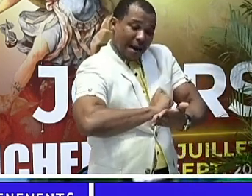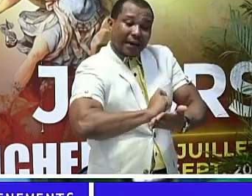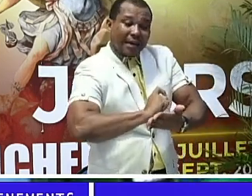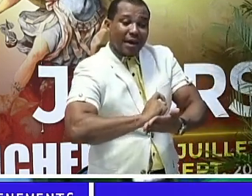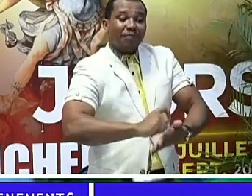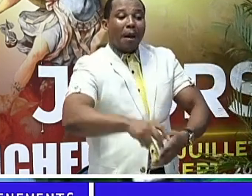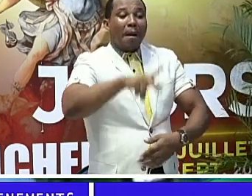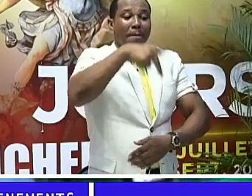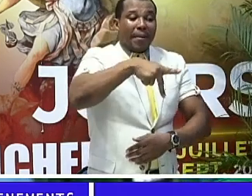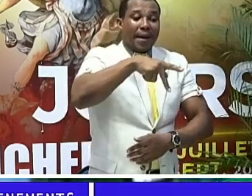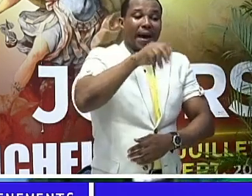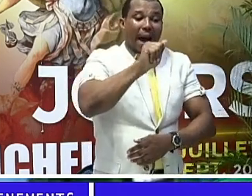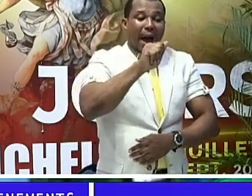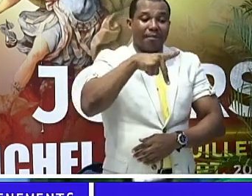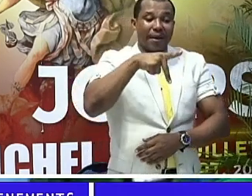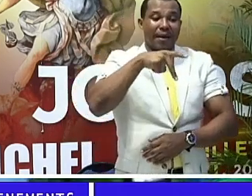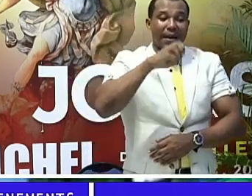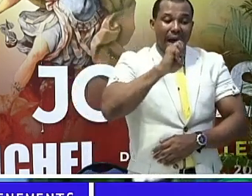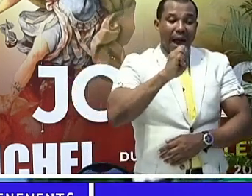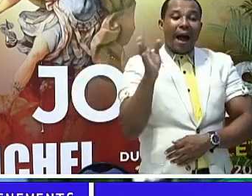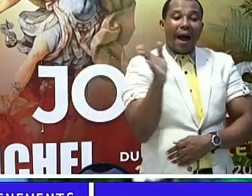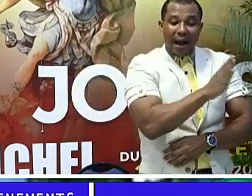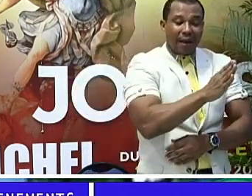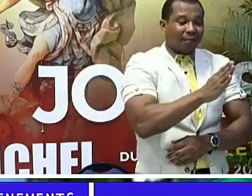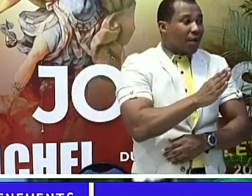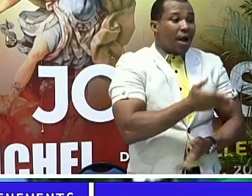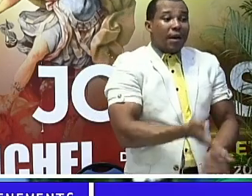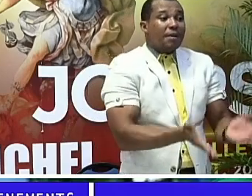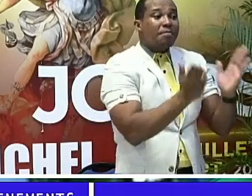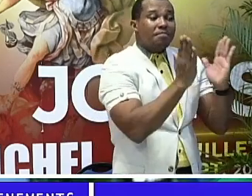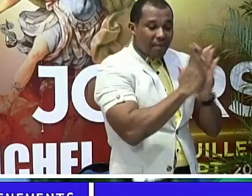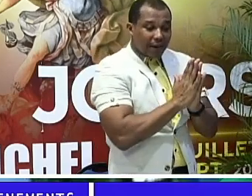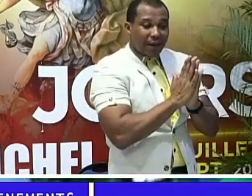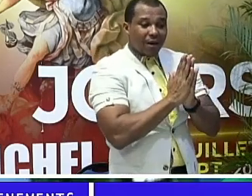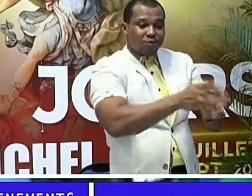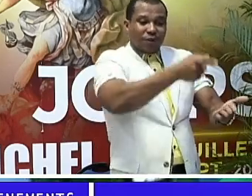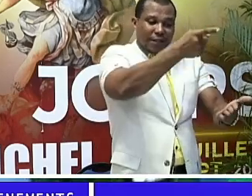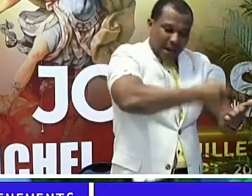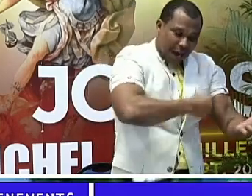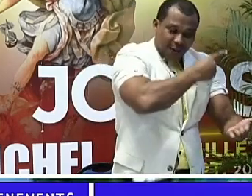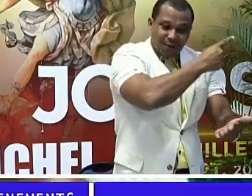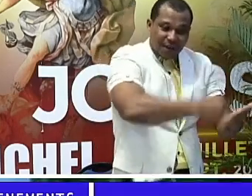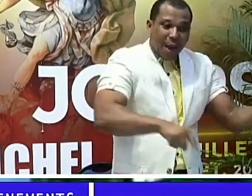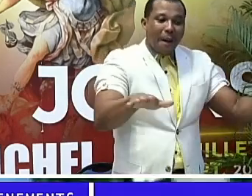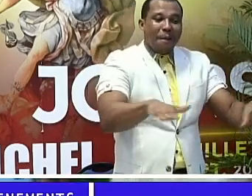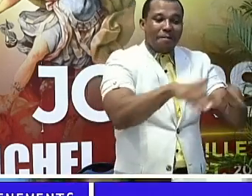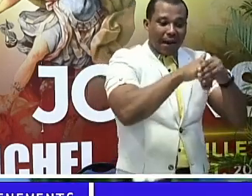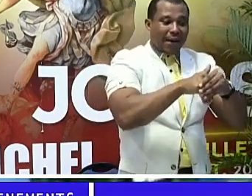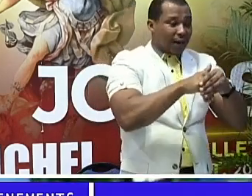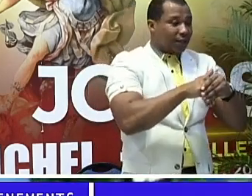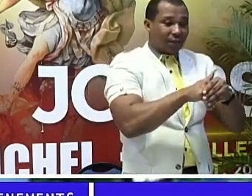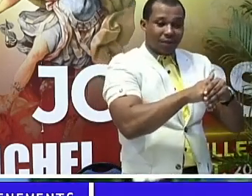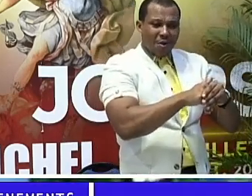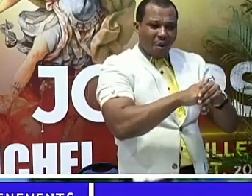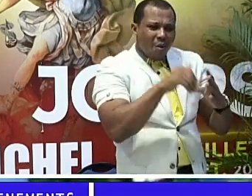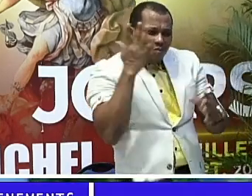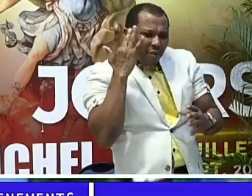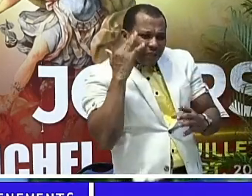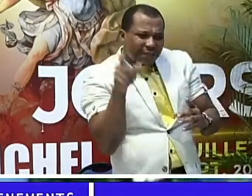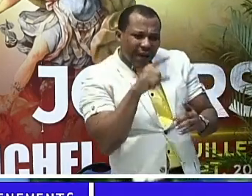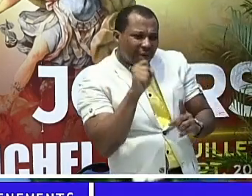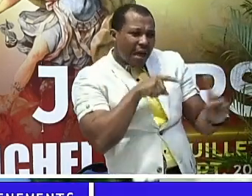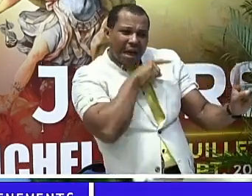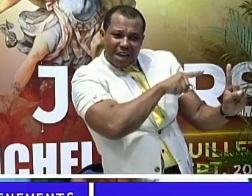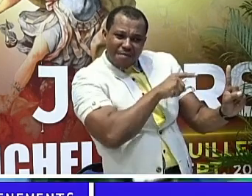lui annule mariage que il t'a fait avec Catherine d'Aragon pour le capable de remarier encore. Il